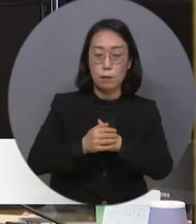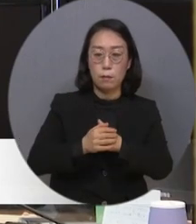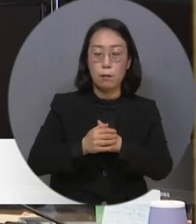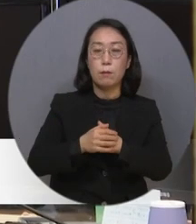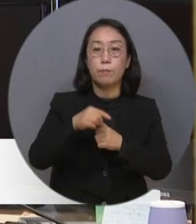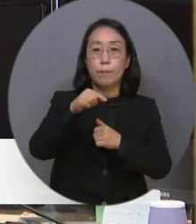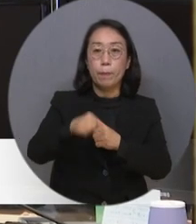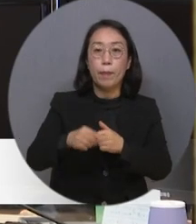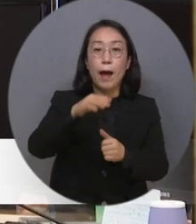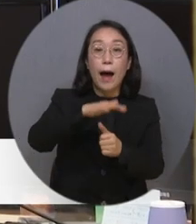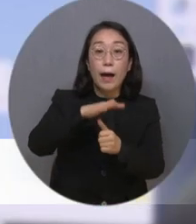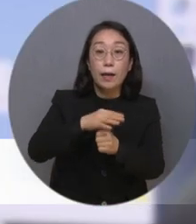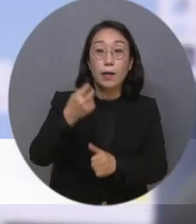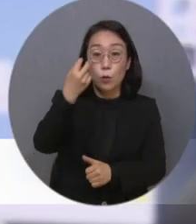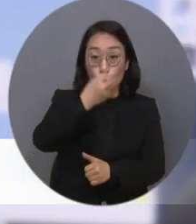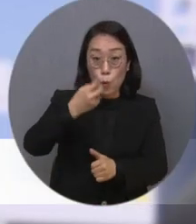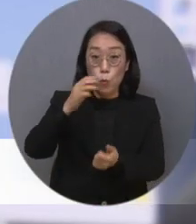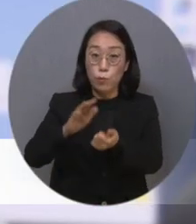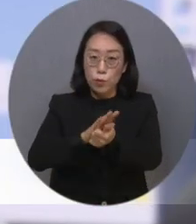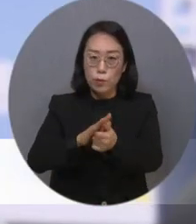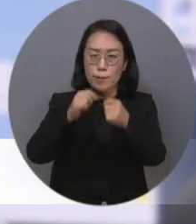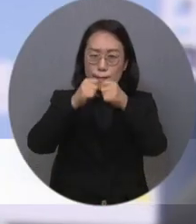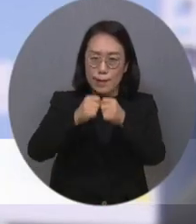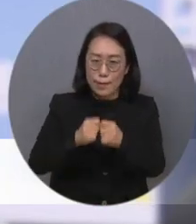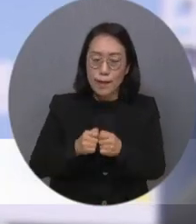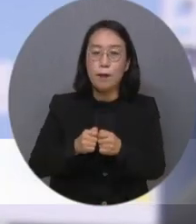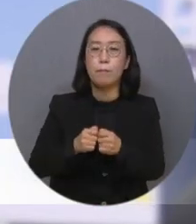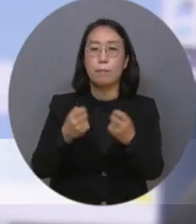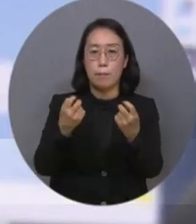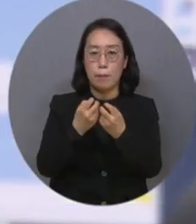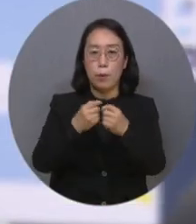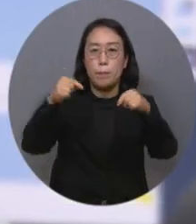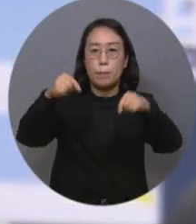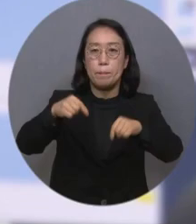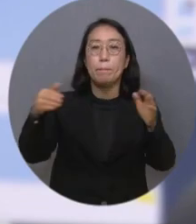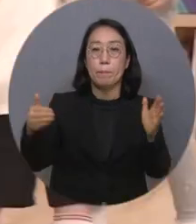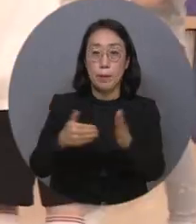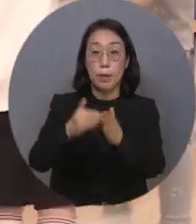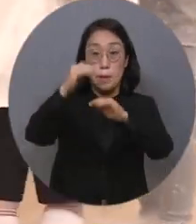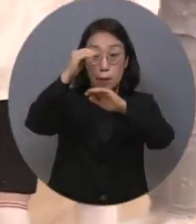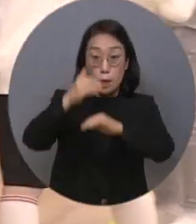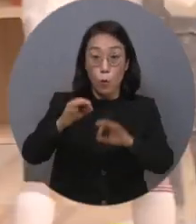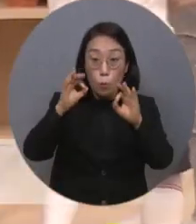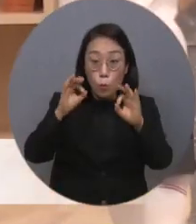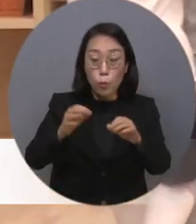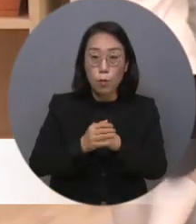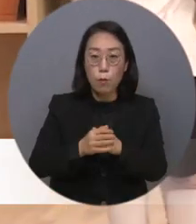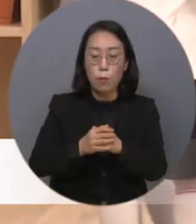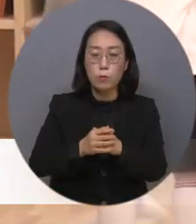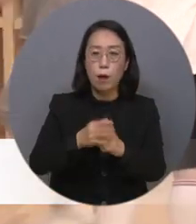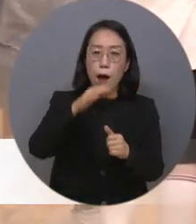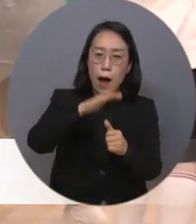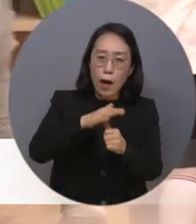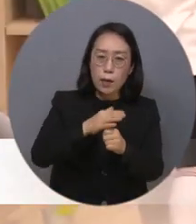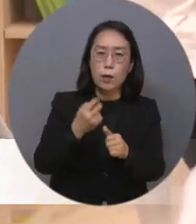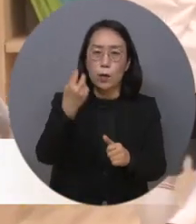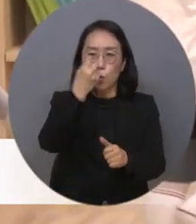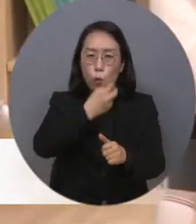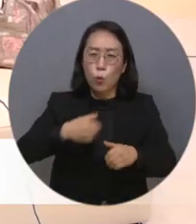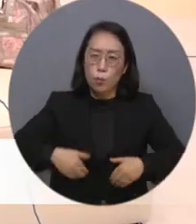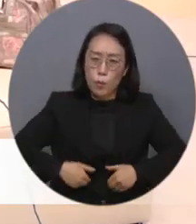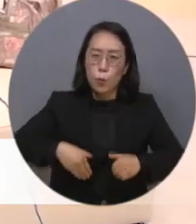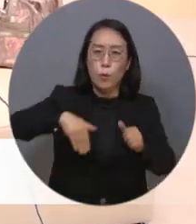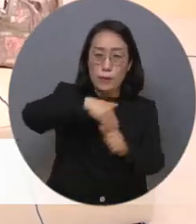합동으로 아이돌봄 서비스 고도화 방안을 논의했습니다. 주요 내용을 보면 먼저 다양한 아이돌봄 수요에 대응하기